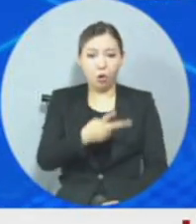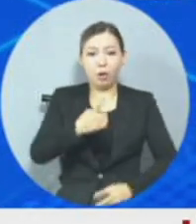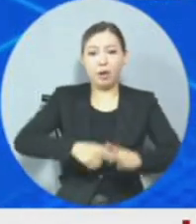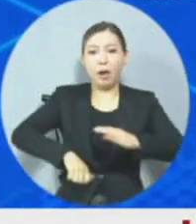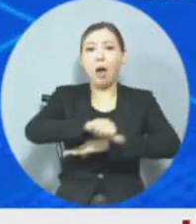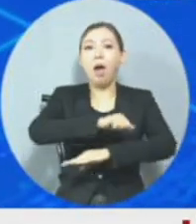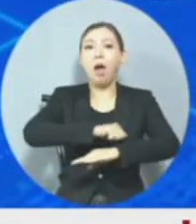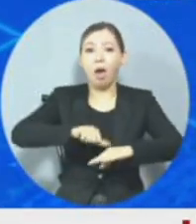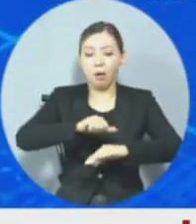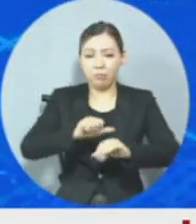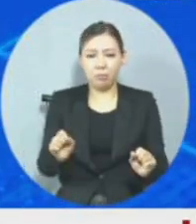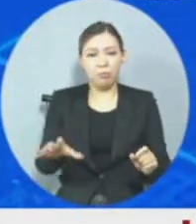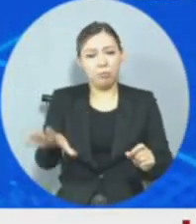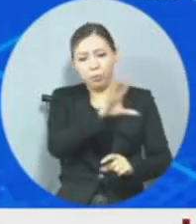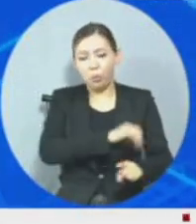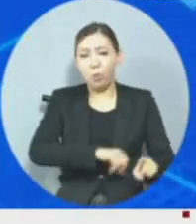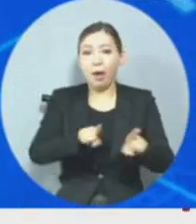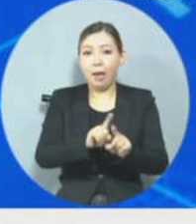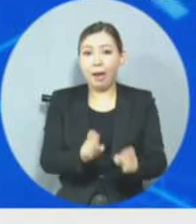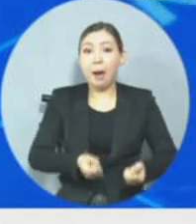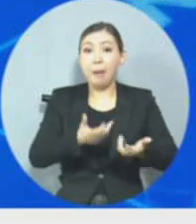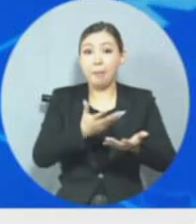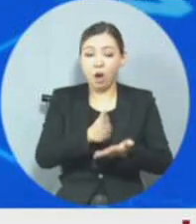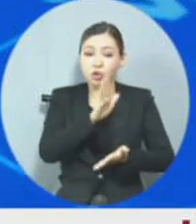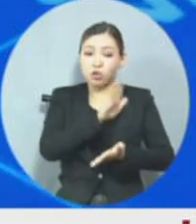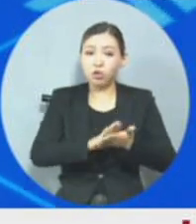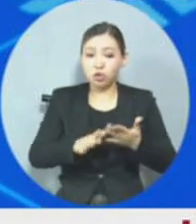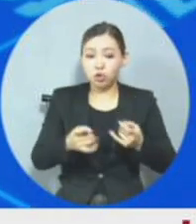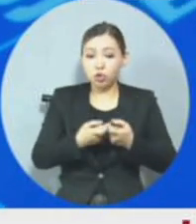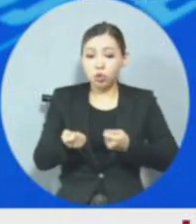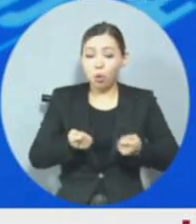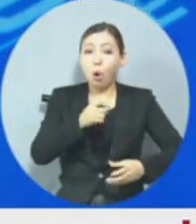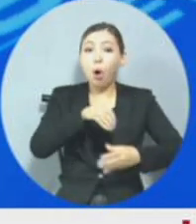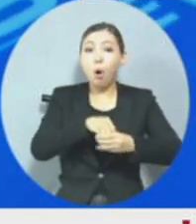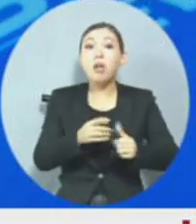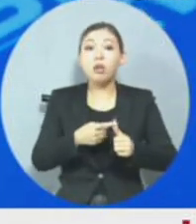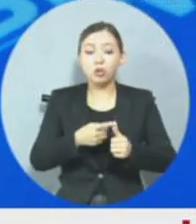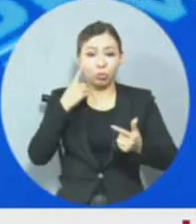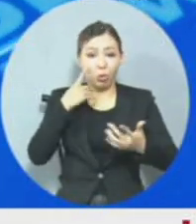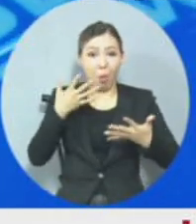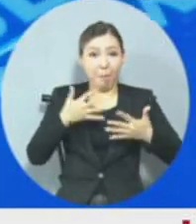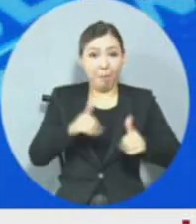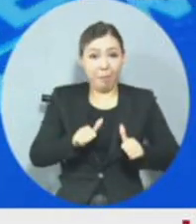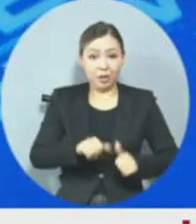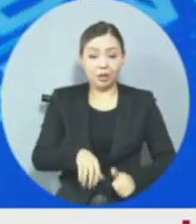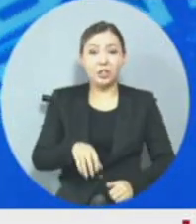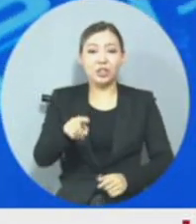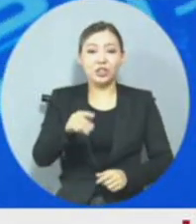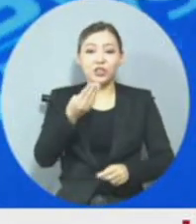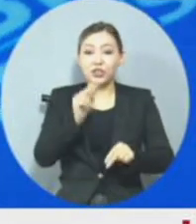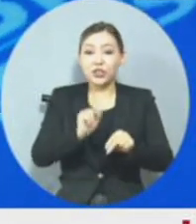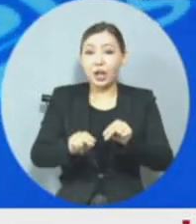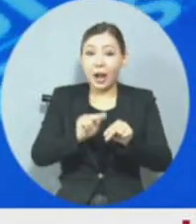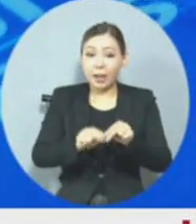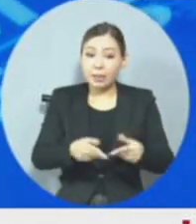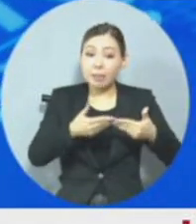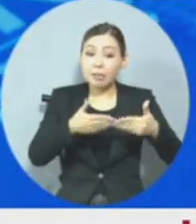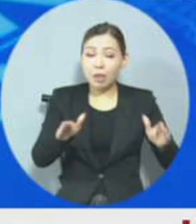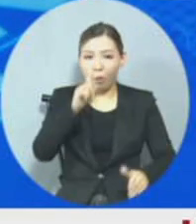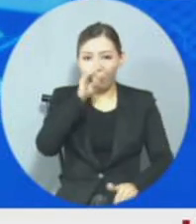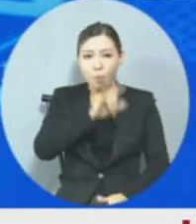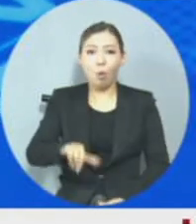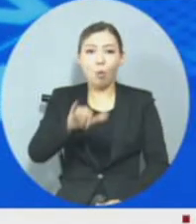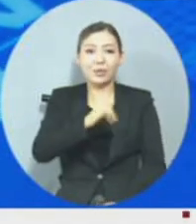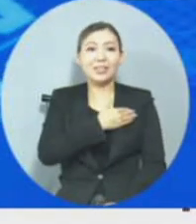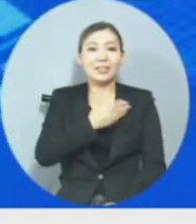аймагт нэгэн зэрэг үргэлжилж байна. Шинжилсэн зохицуулалтаар зохион байгуулж байгаа энэ удаагийн ерөнхий шалгалтын нээлтэд Монгол Улсын хурлын